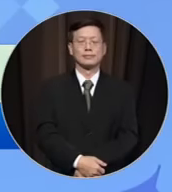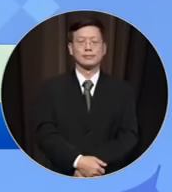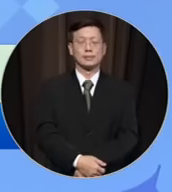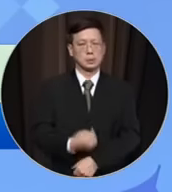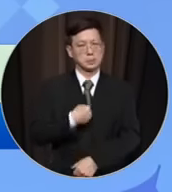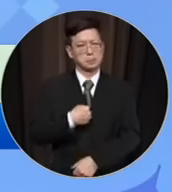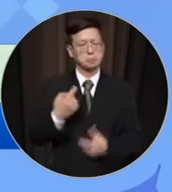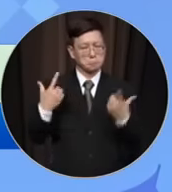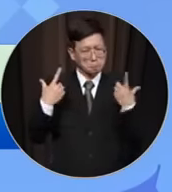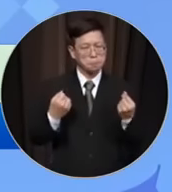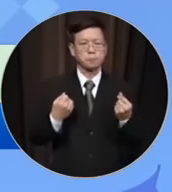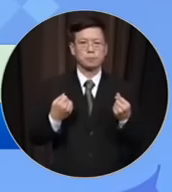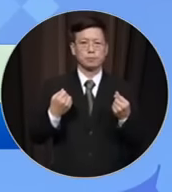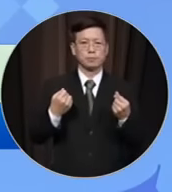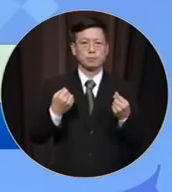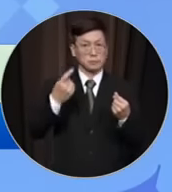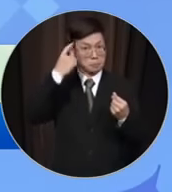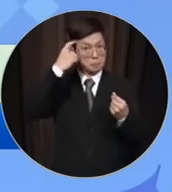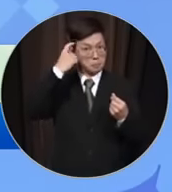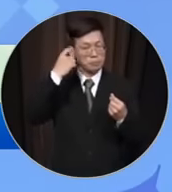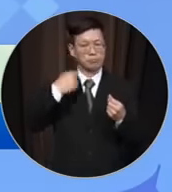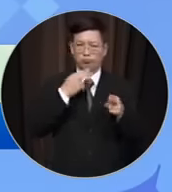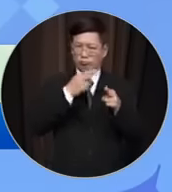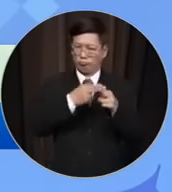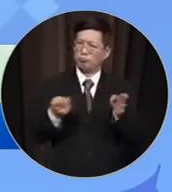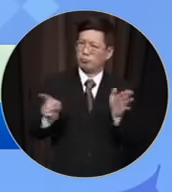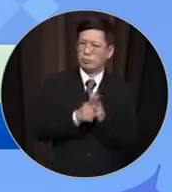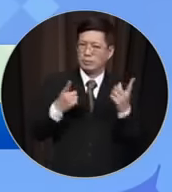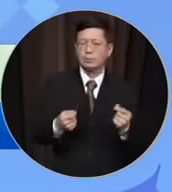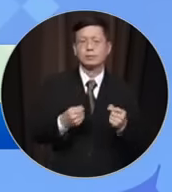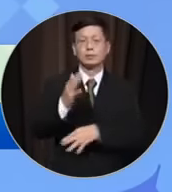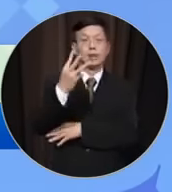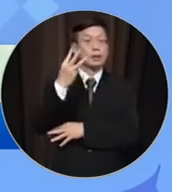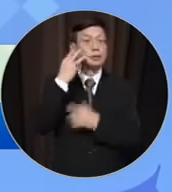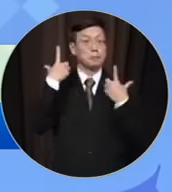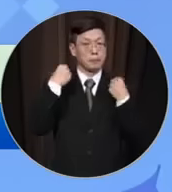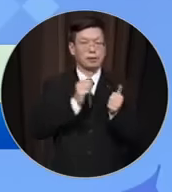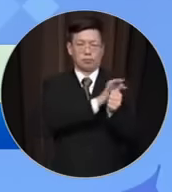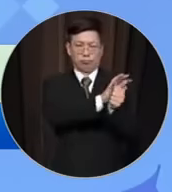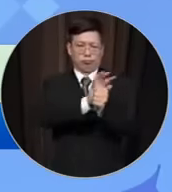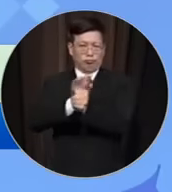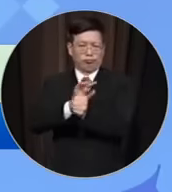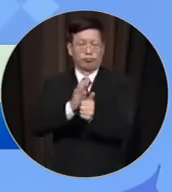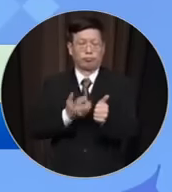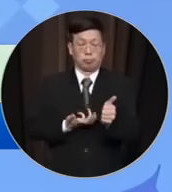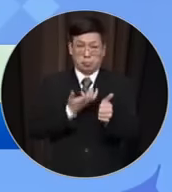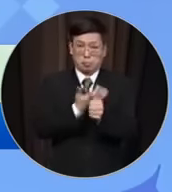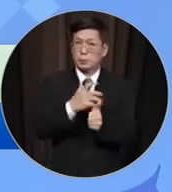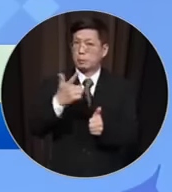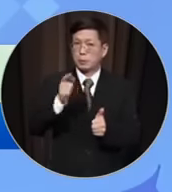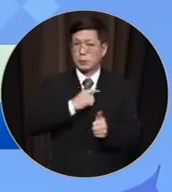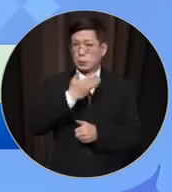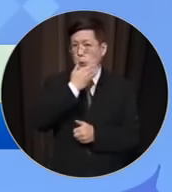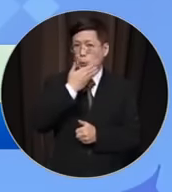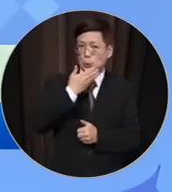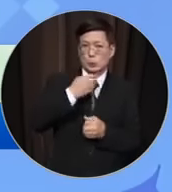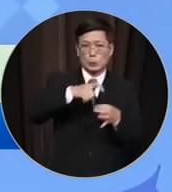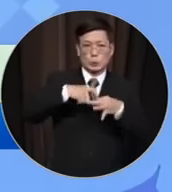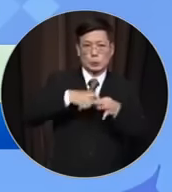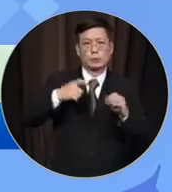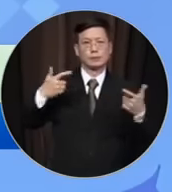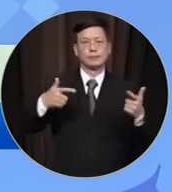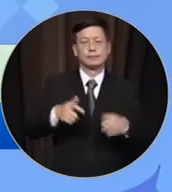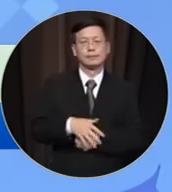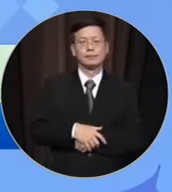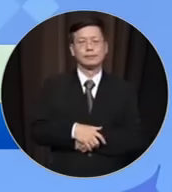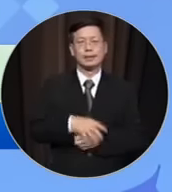我一直认为，而且也一直相信，政治应该是服务的事业，而不是盈利的事业。